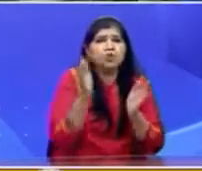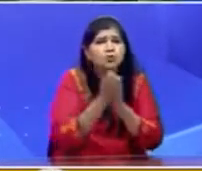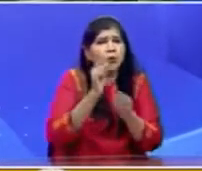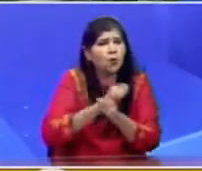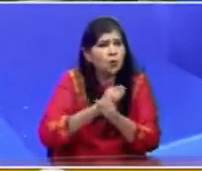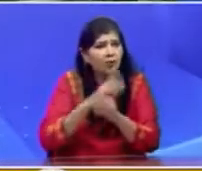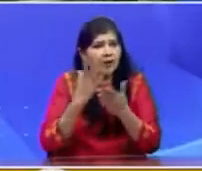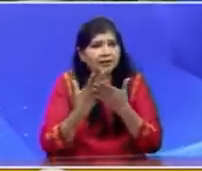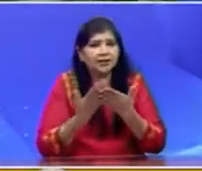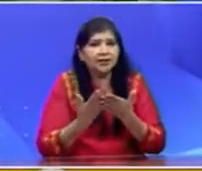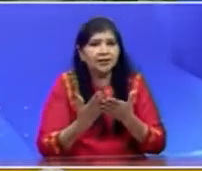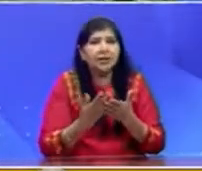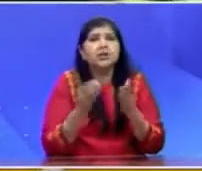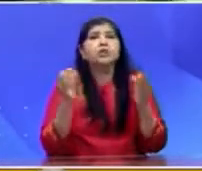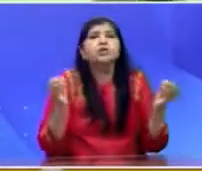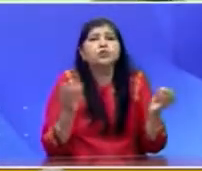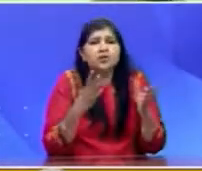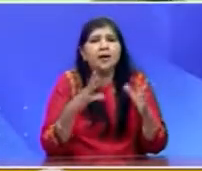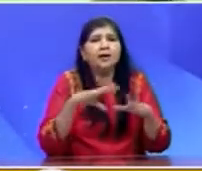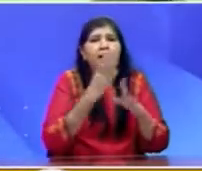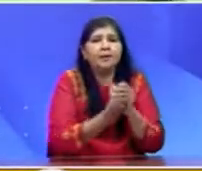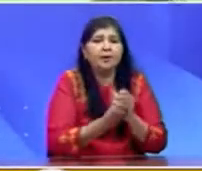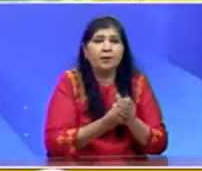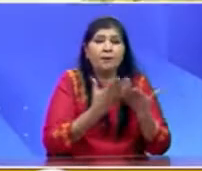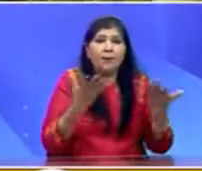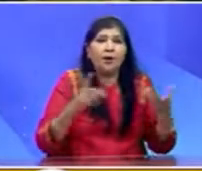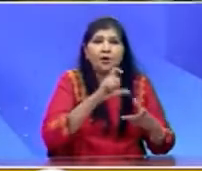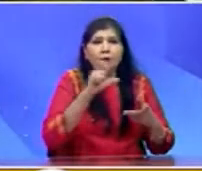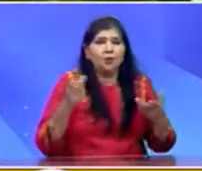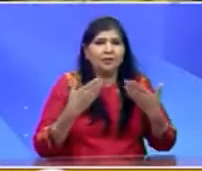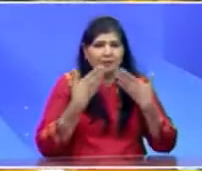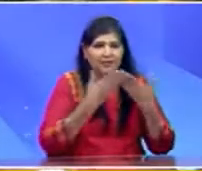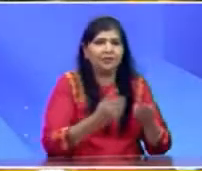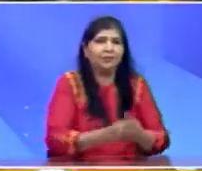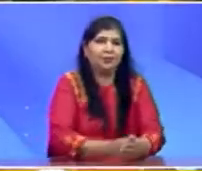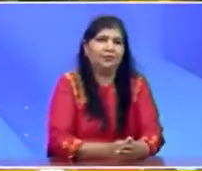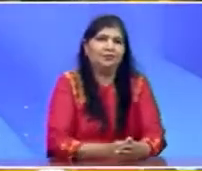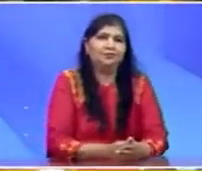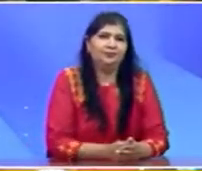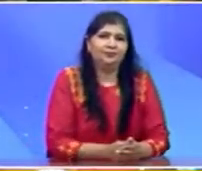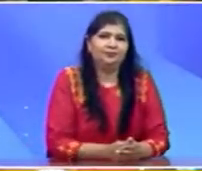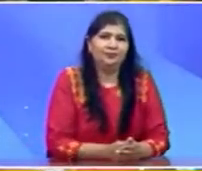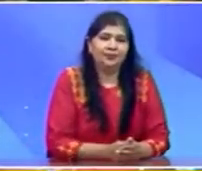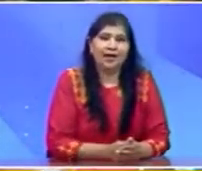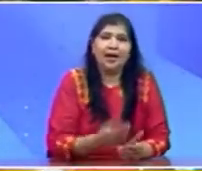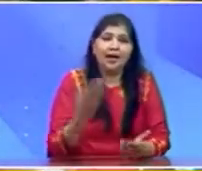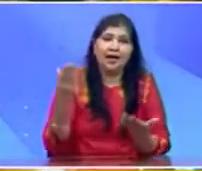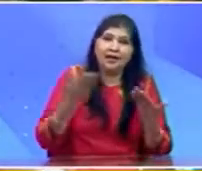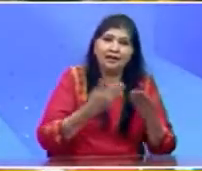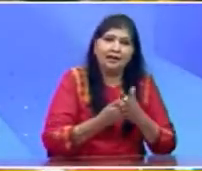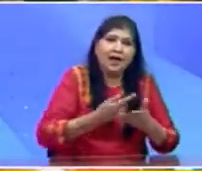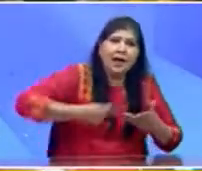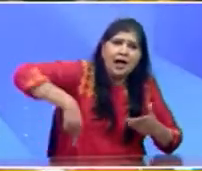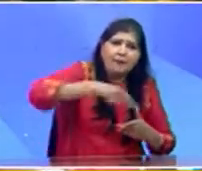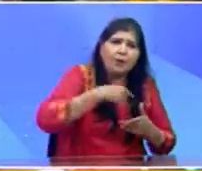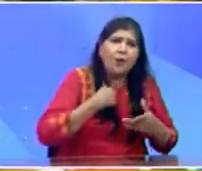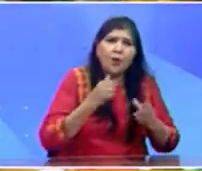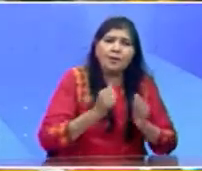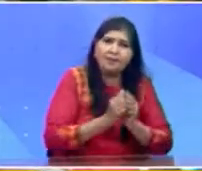को, स्टार्टअप्स को बहुत बहुत बधाई देता हूं। आइए हम सब